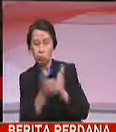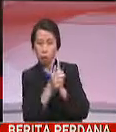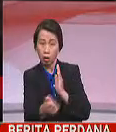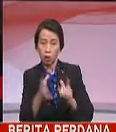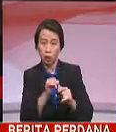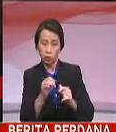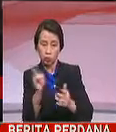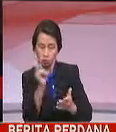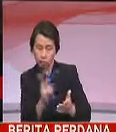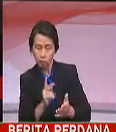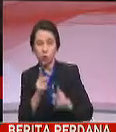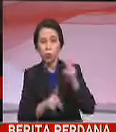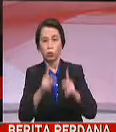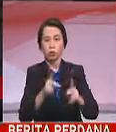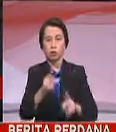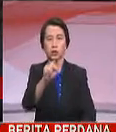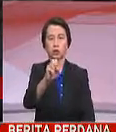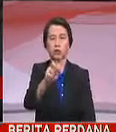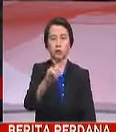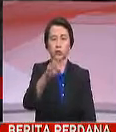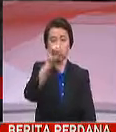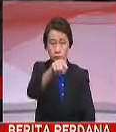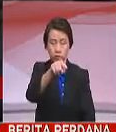dan karya anak seni di Sabah.